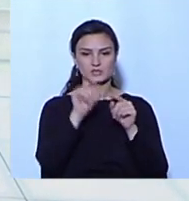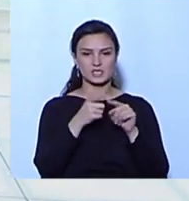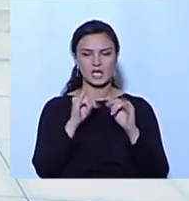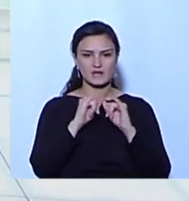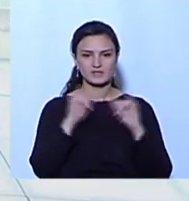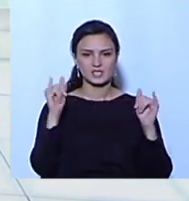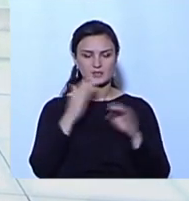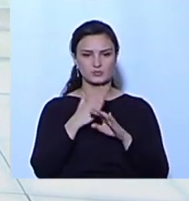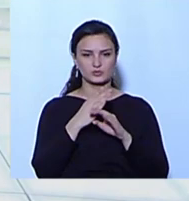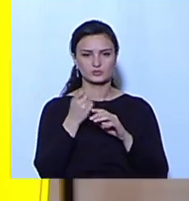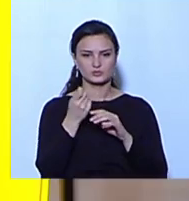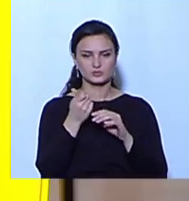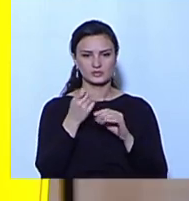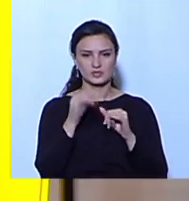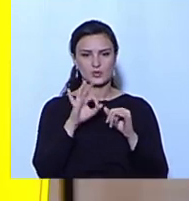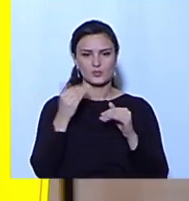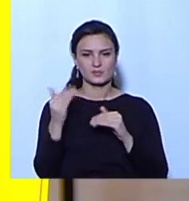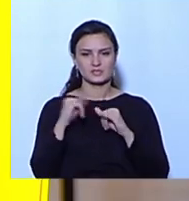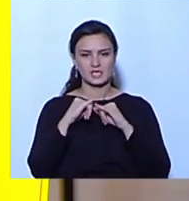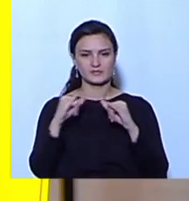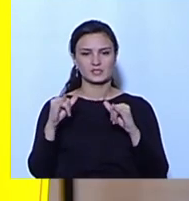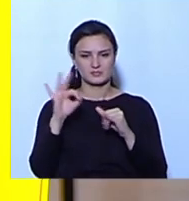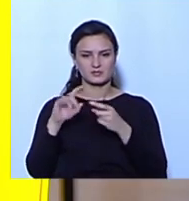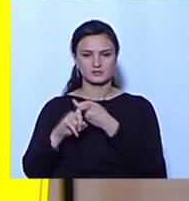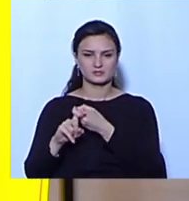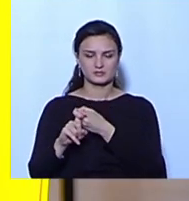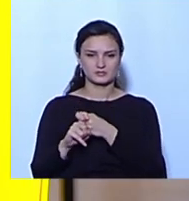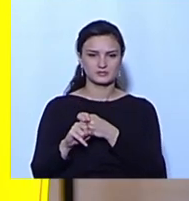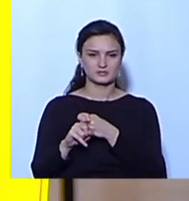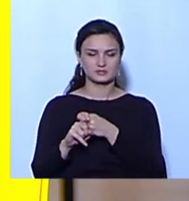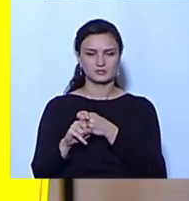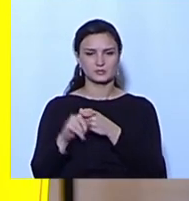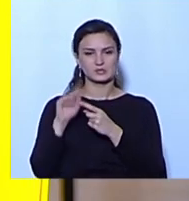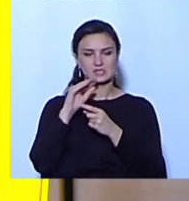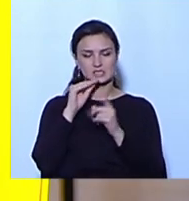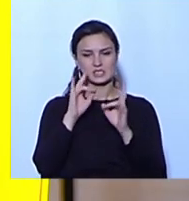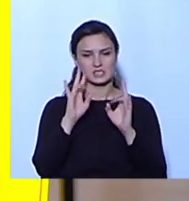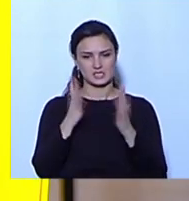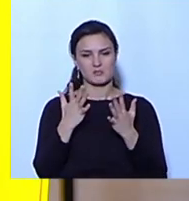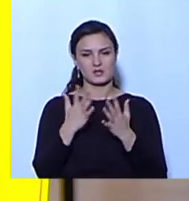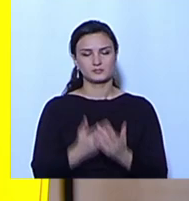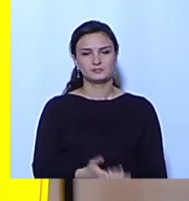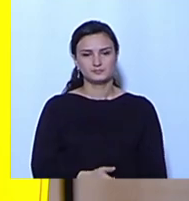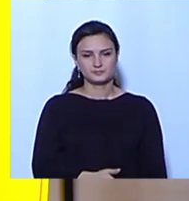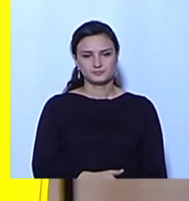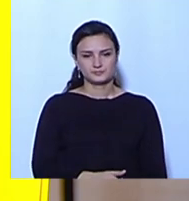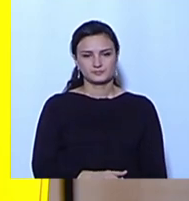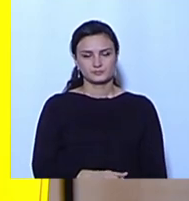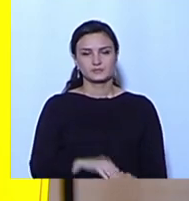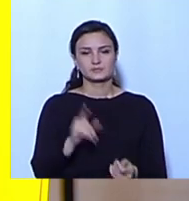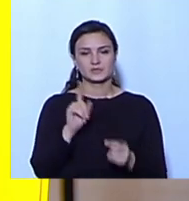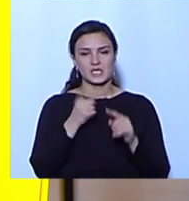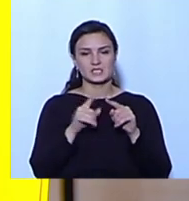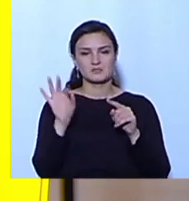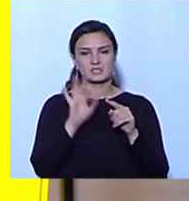განვითარებული, ხა ეს ცოტა განვითარების ასე ვთქვათ მალფორმაცია, ანუ განვითარების მანკია, როდესაც ხდება გარკვეული პირობების